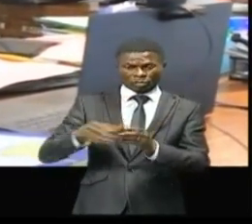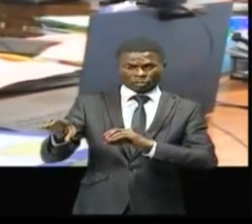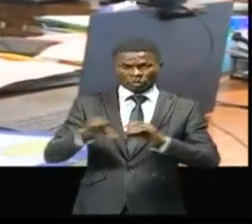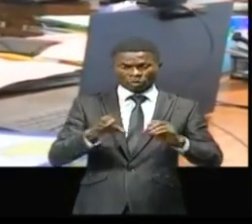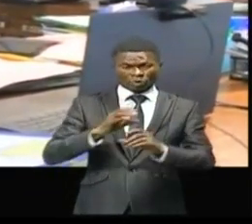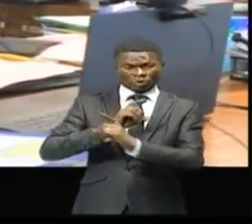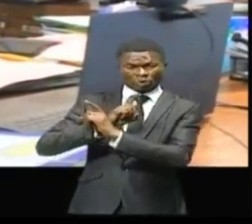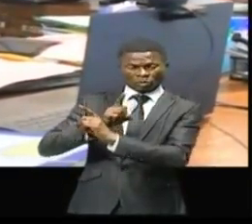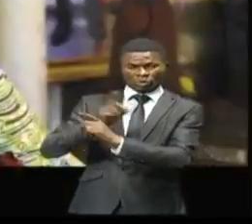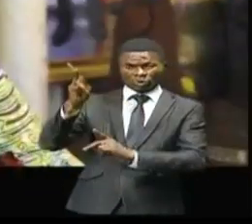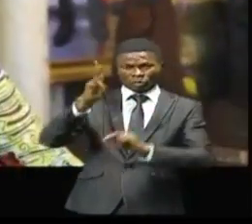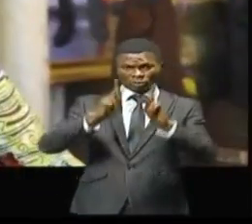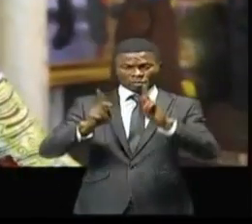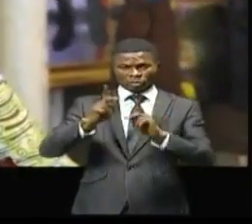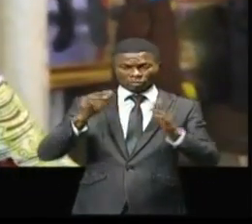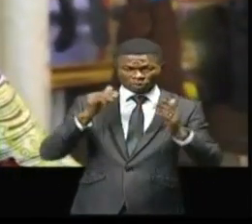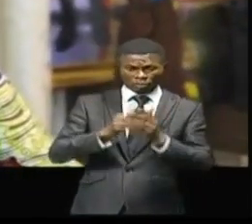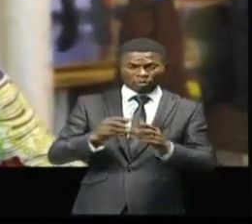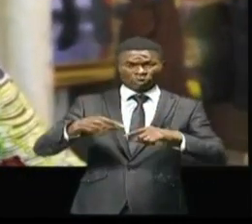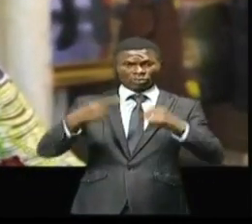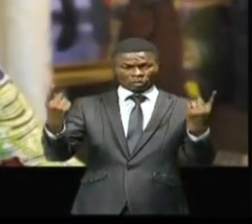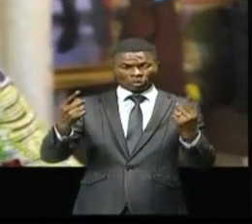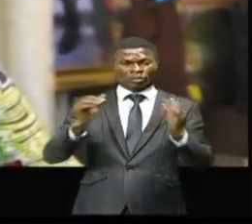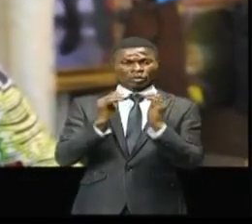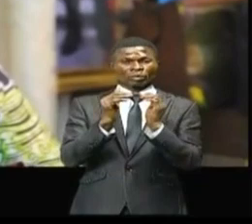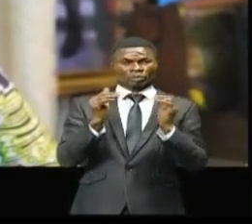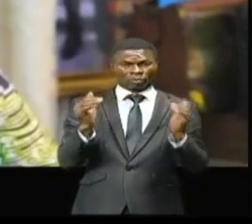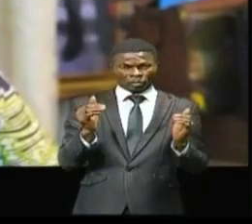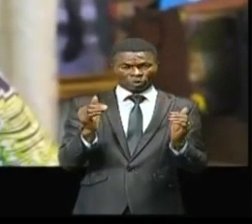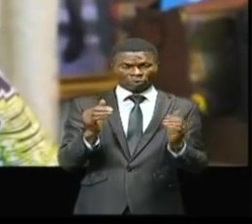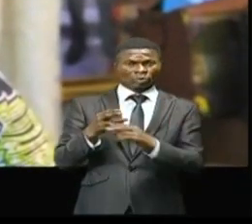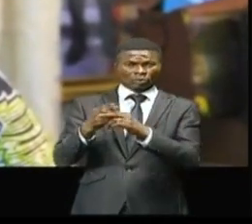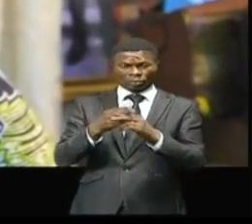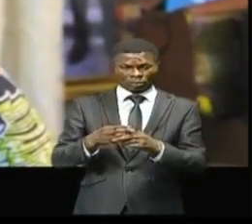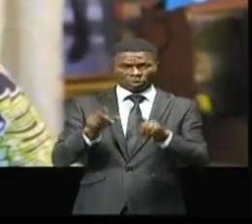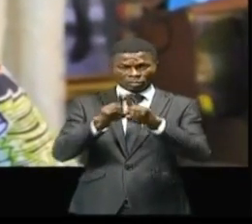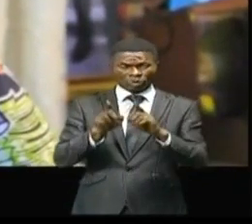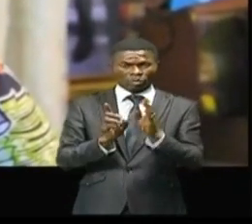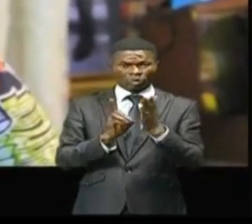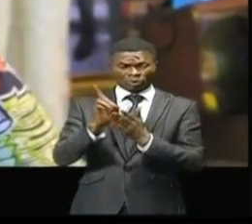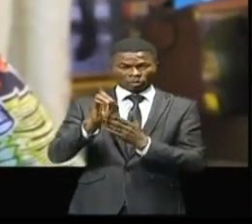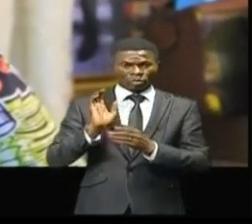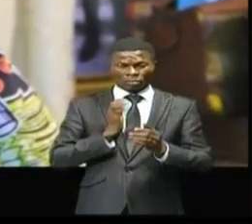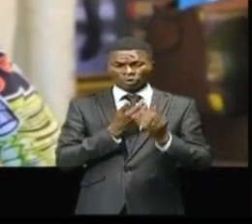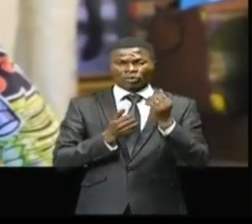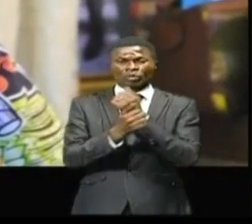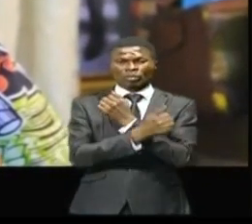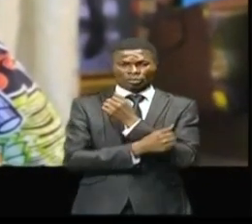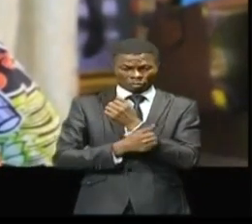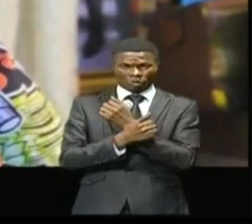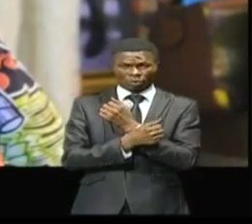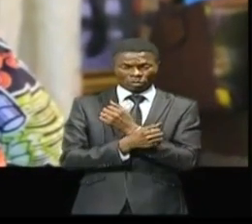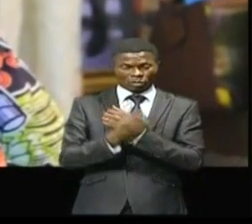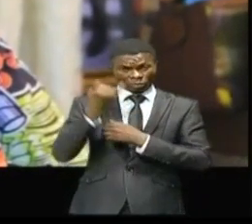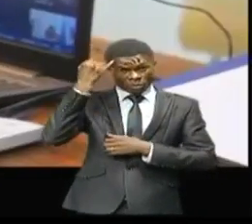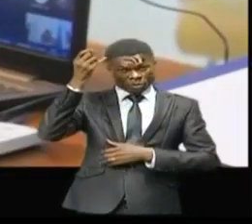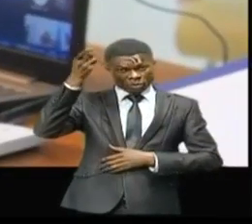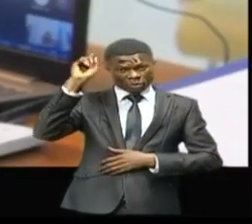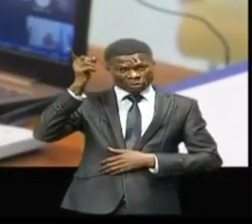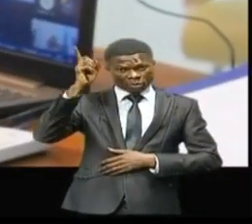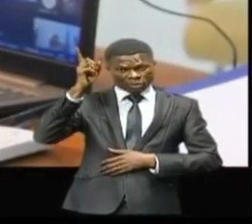de résistance populaire contre ces ennemis de la paix de la sécurité et du développement de notre pays vise